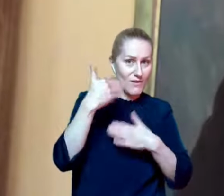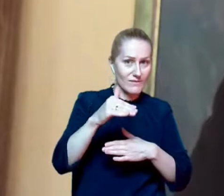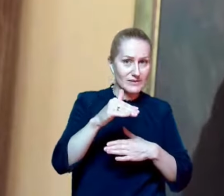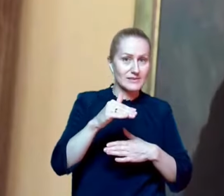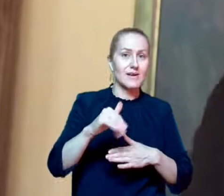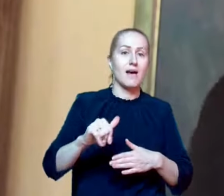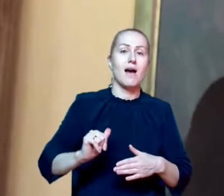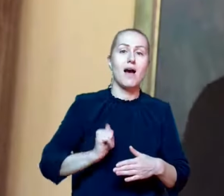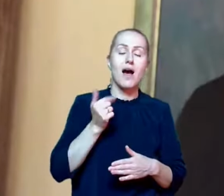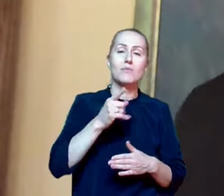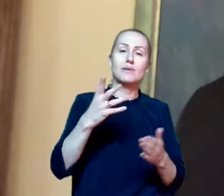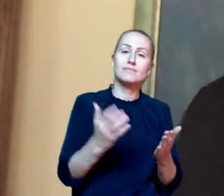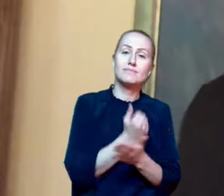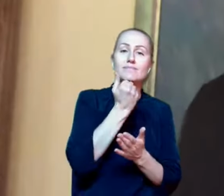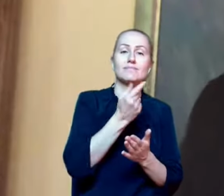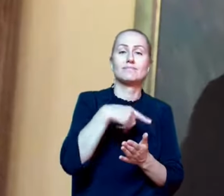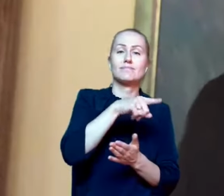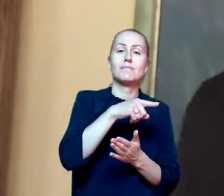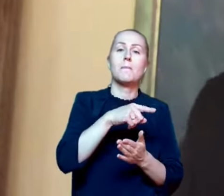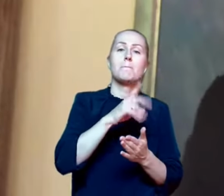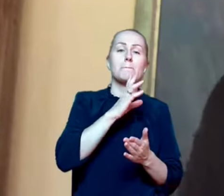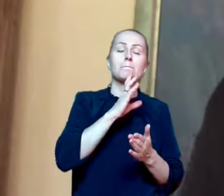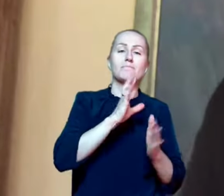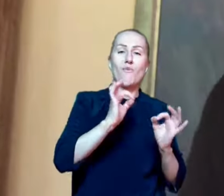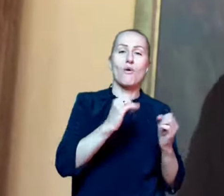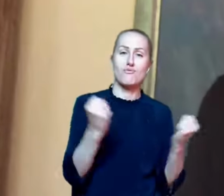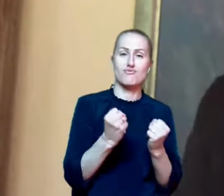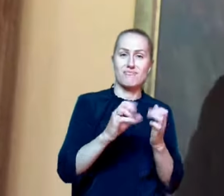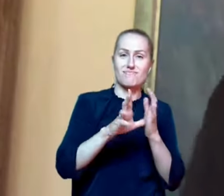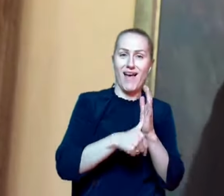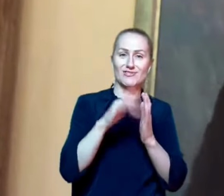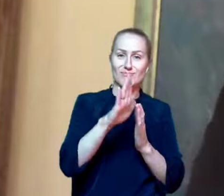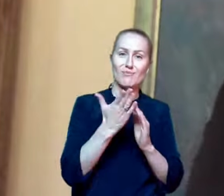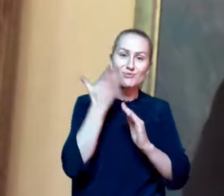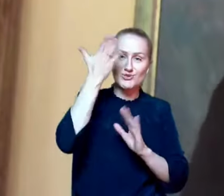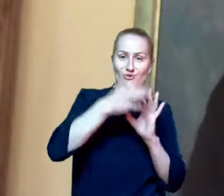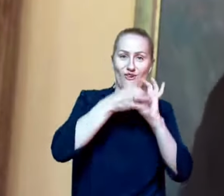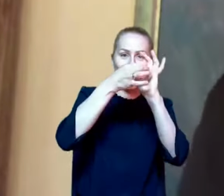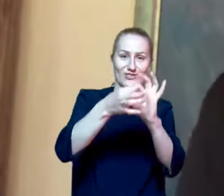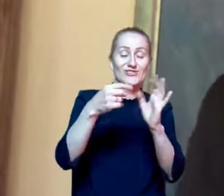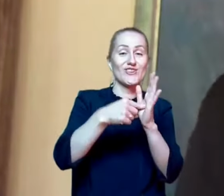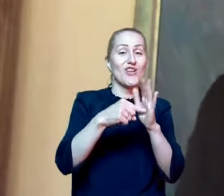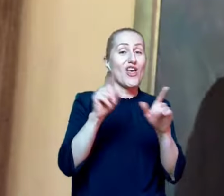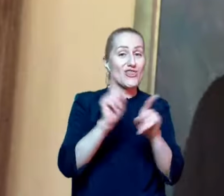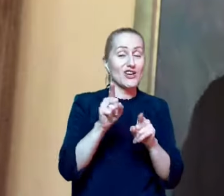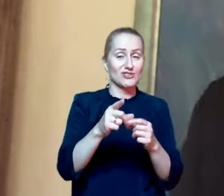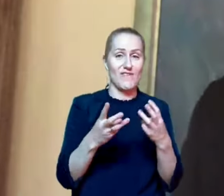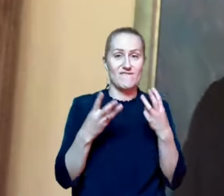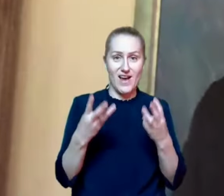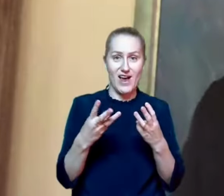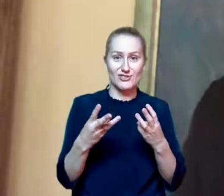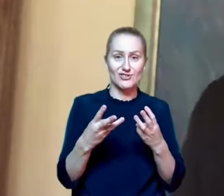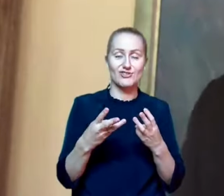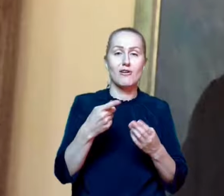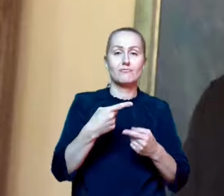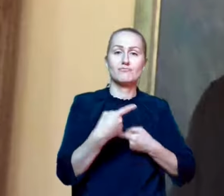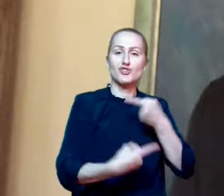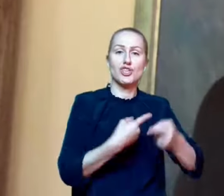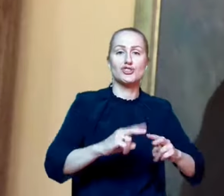nabrały takiej marki miasta przyszłości. Bardzo ważne jest również dziedzictwo